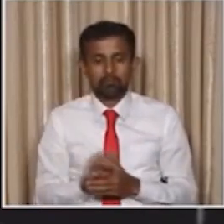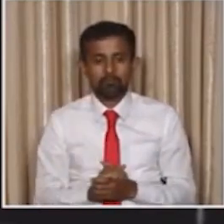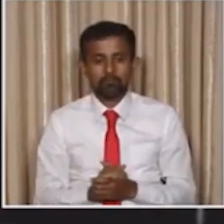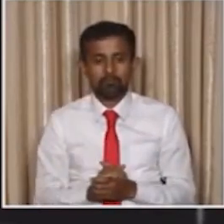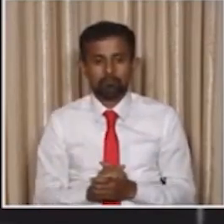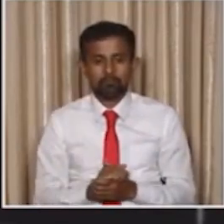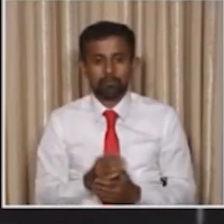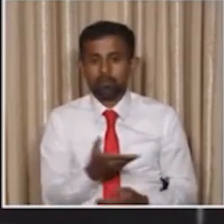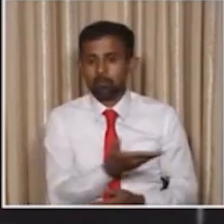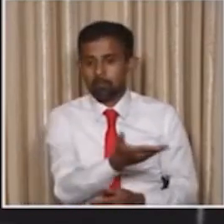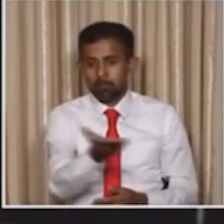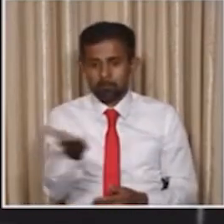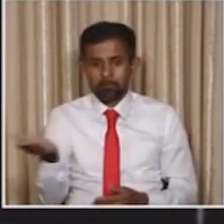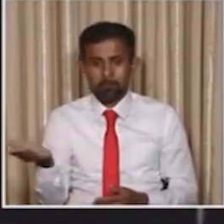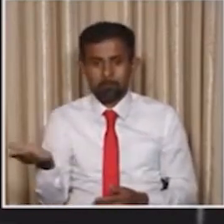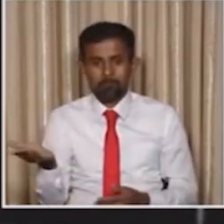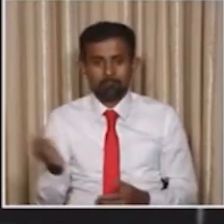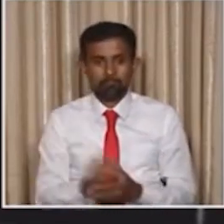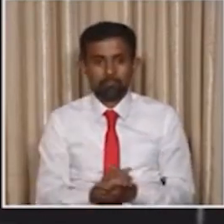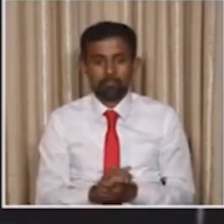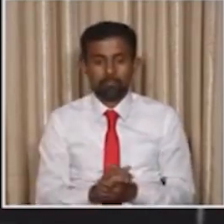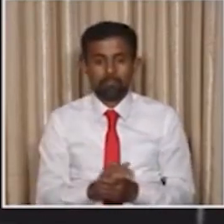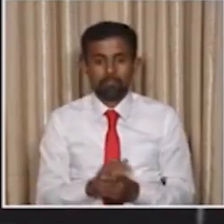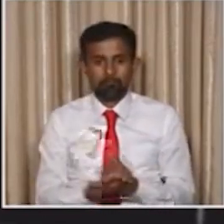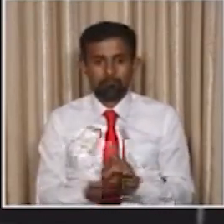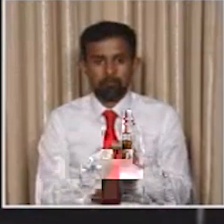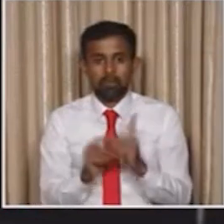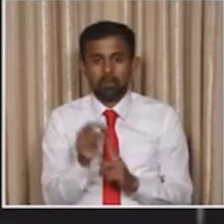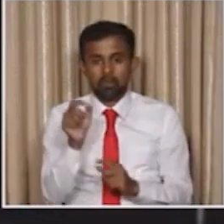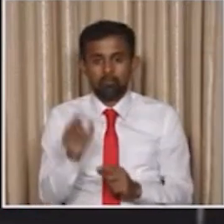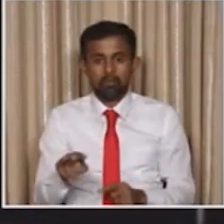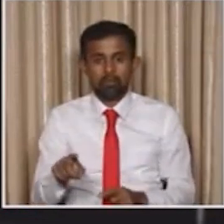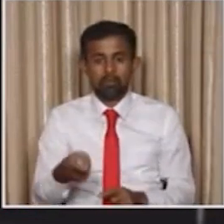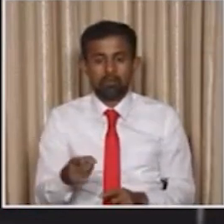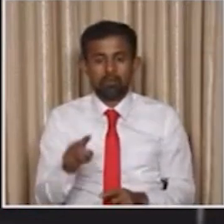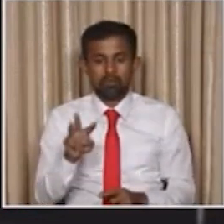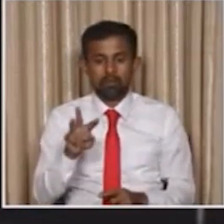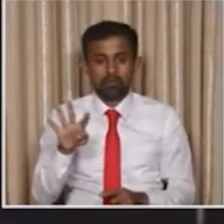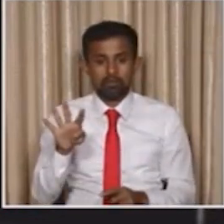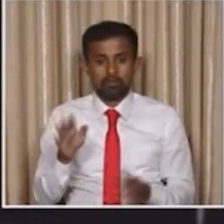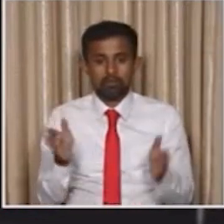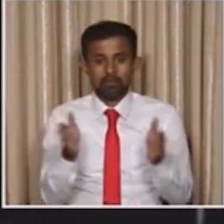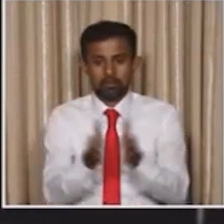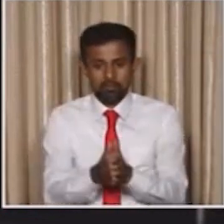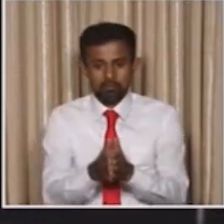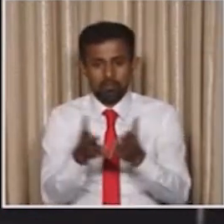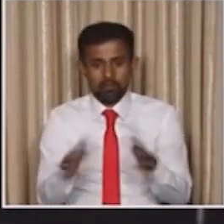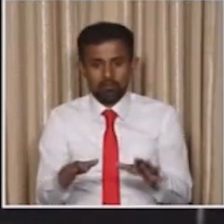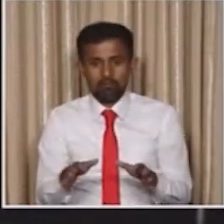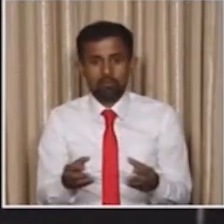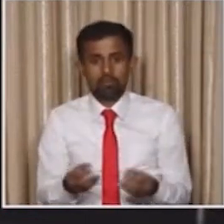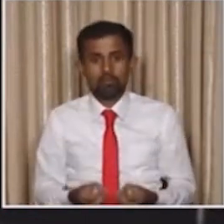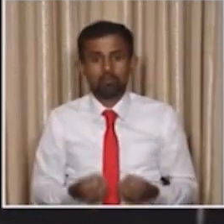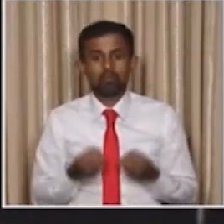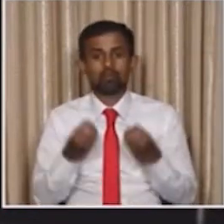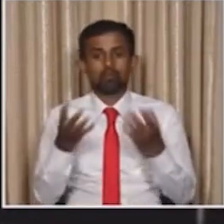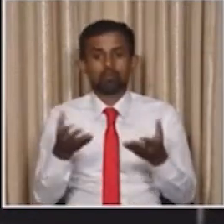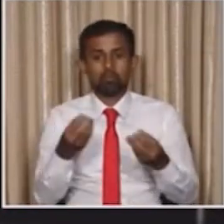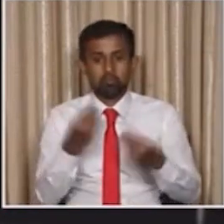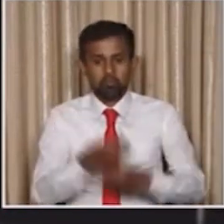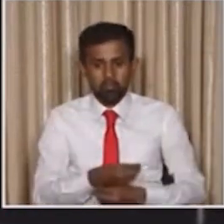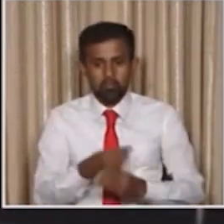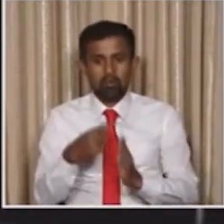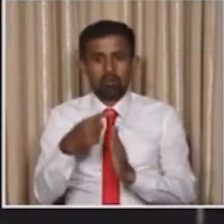මේ සභාවේ ඉන්න මහජන නියෝජිතයන් 134 දෙනා එකතු වෙලා බාර දුන්නා බංකොලොත්තු